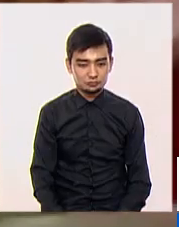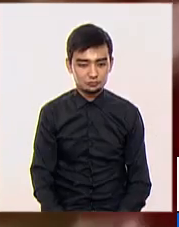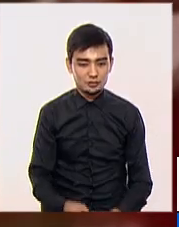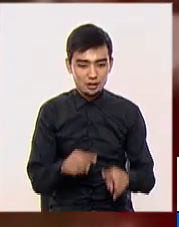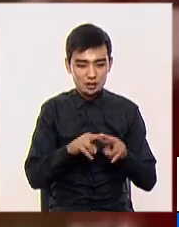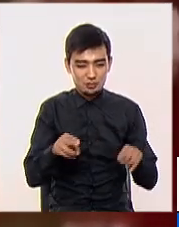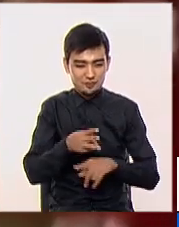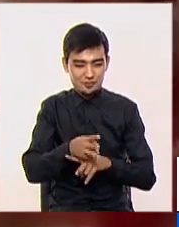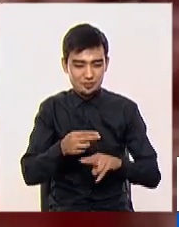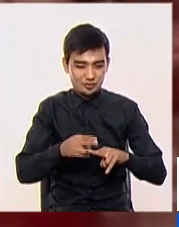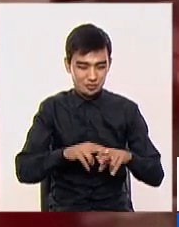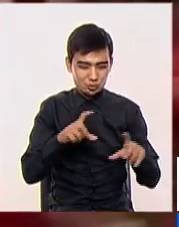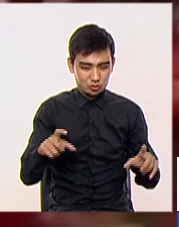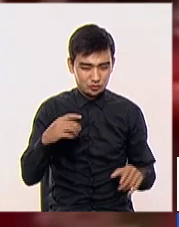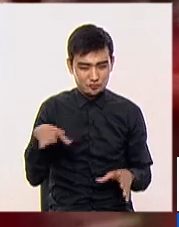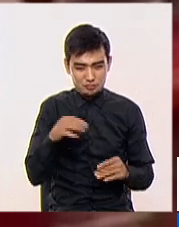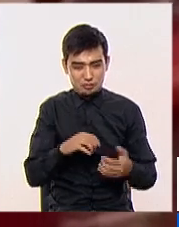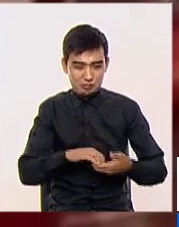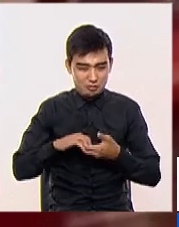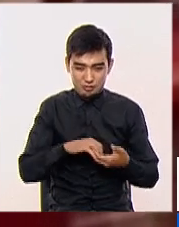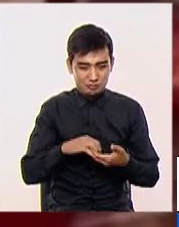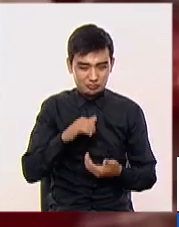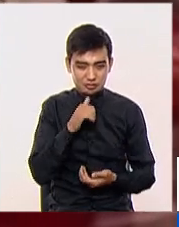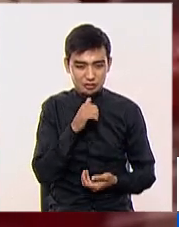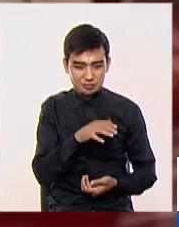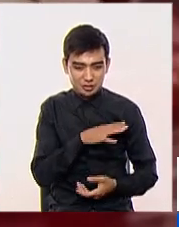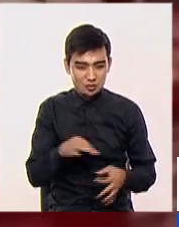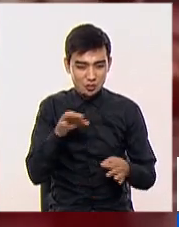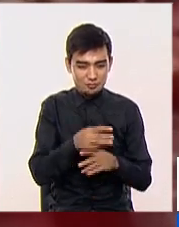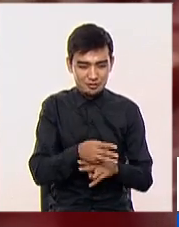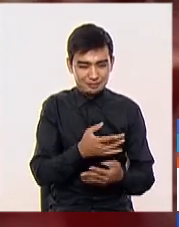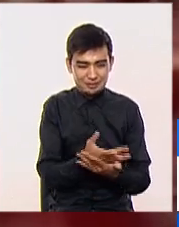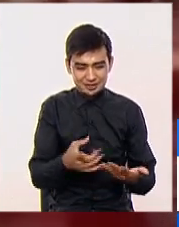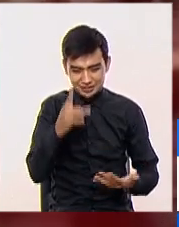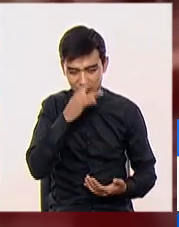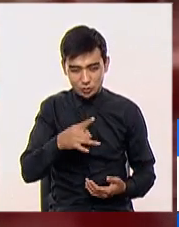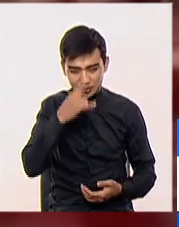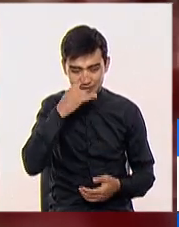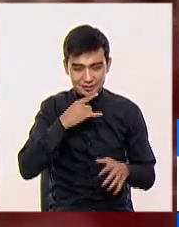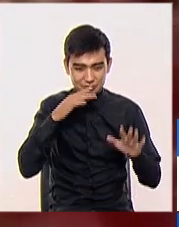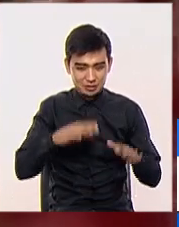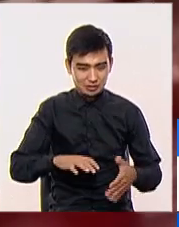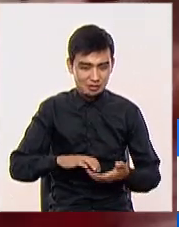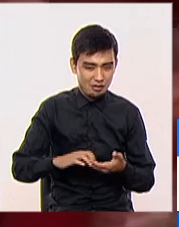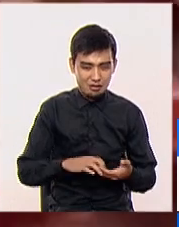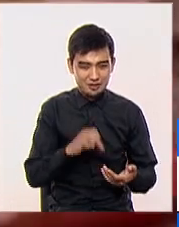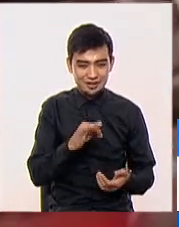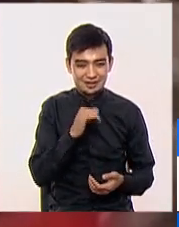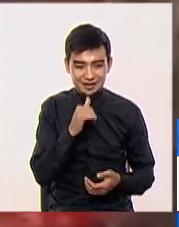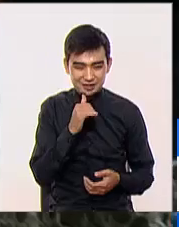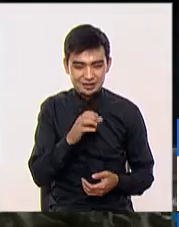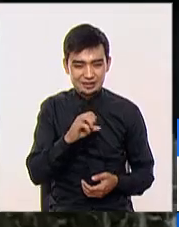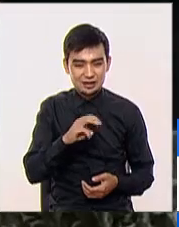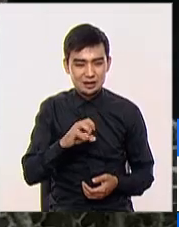Подобные видео, на которых люди буквально воюют за сахар, периодически снимают в разных регионах Казахстана. Борьба идет именно за песок из